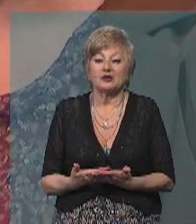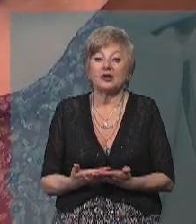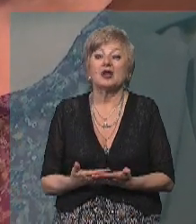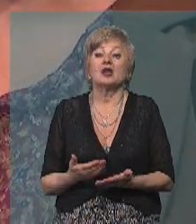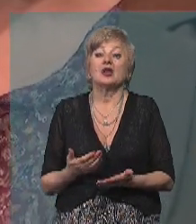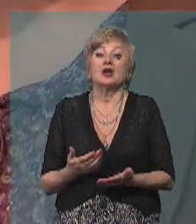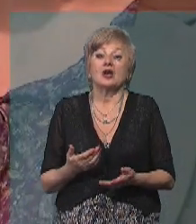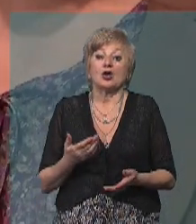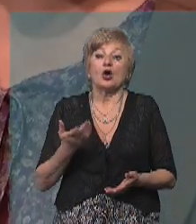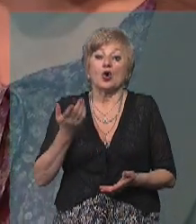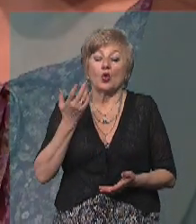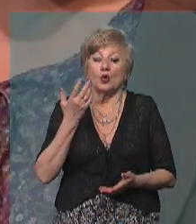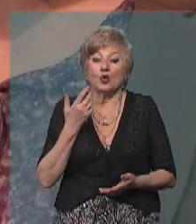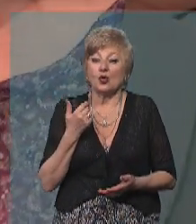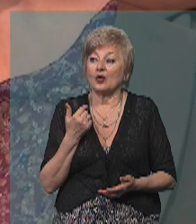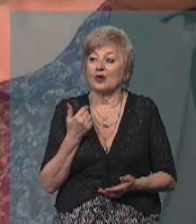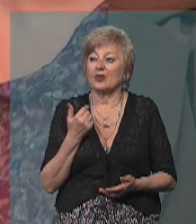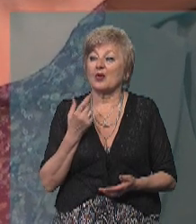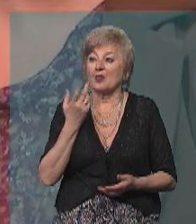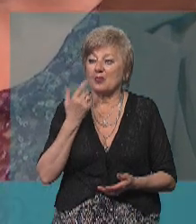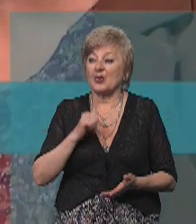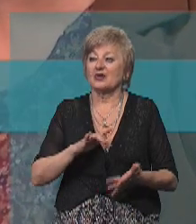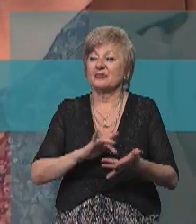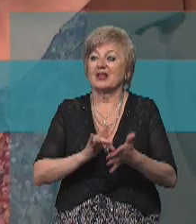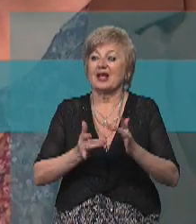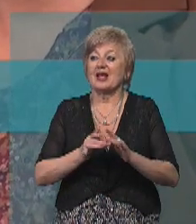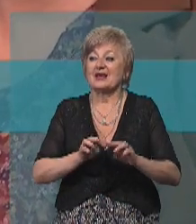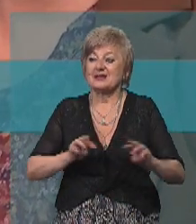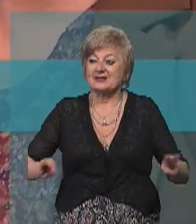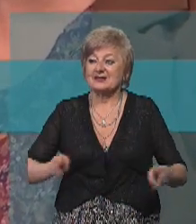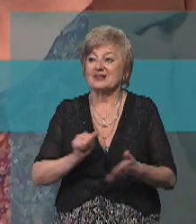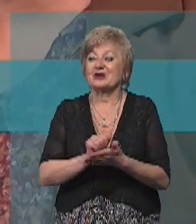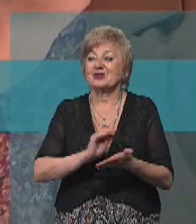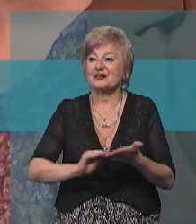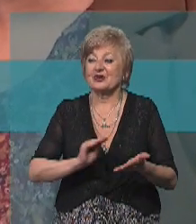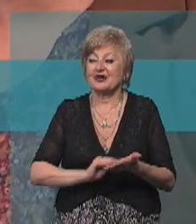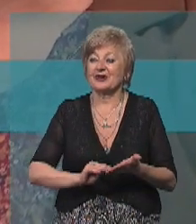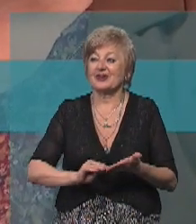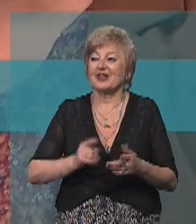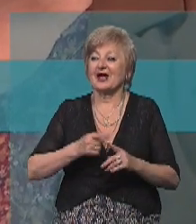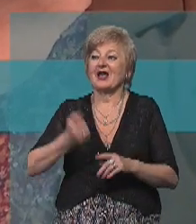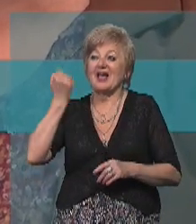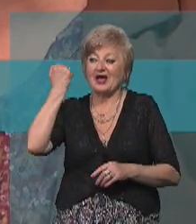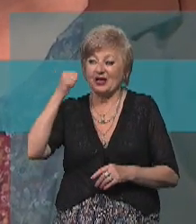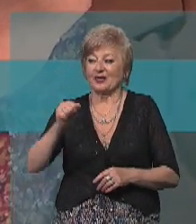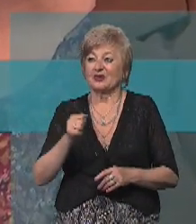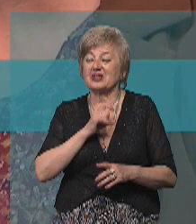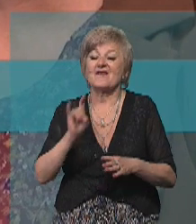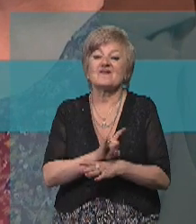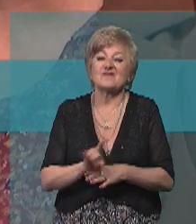дивиться, так? От, коли 6 тисяч... Ну, да, 6 тисяч, 6 тисяч. У нас цей рекорд є